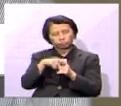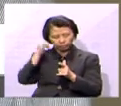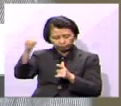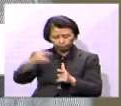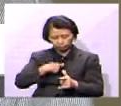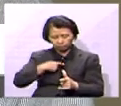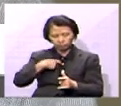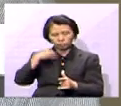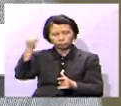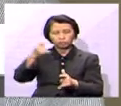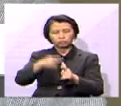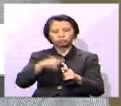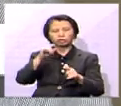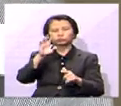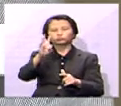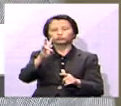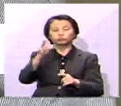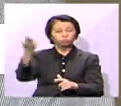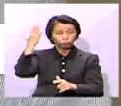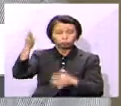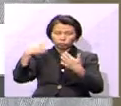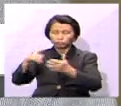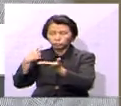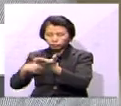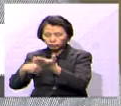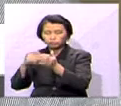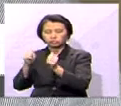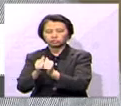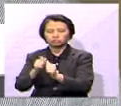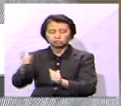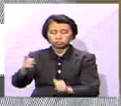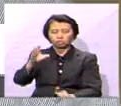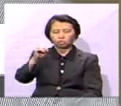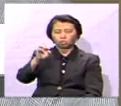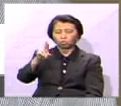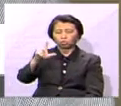bulan julai julai lepas dah bincang dengan oland Blues